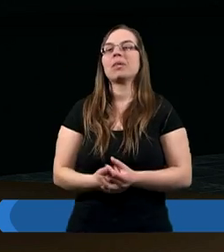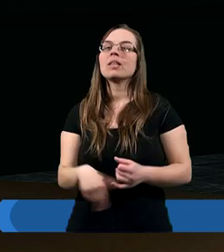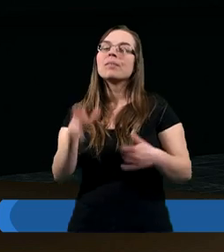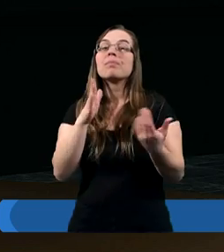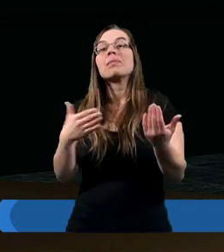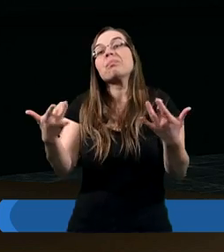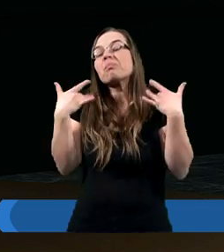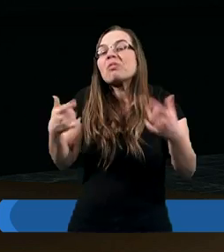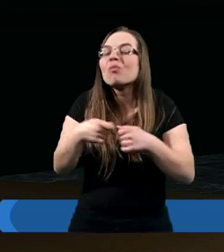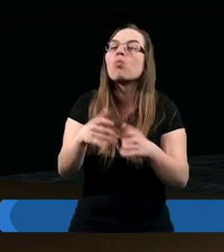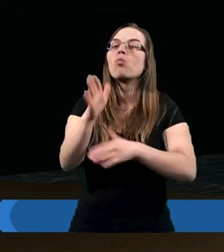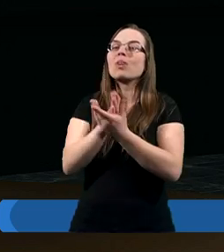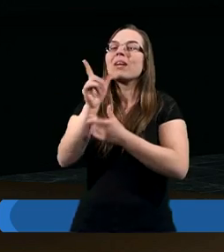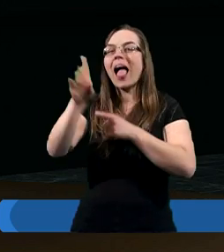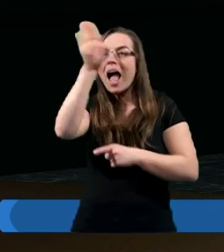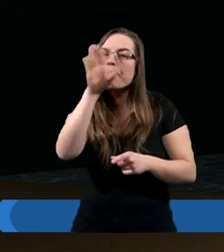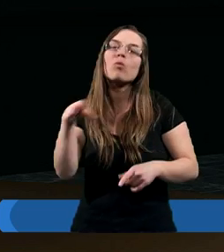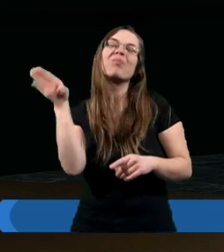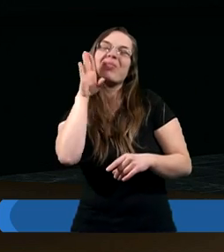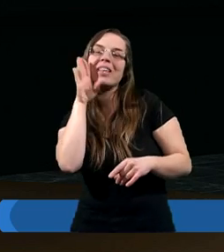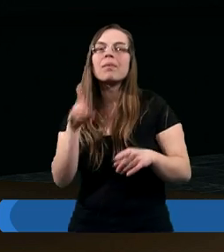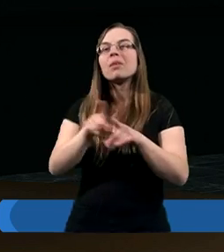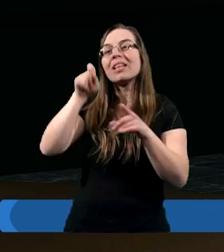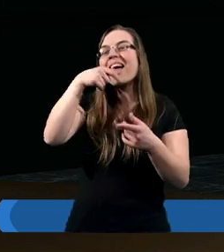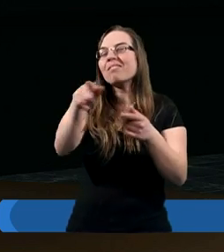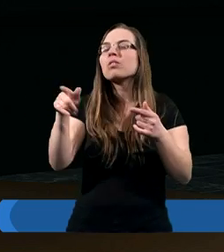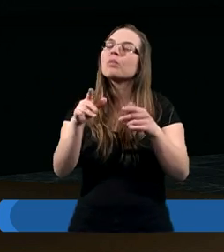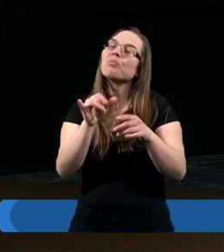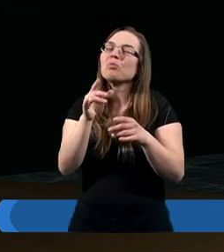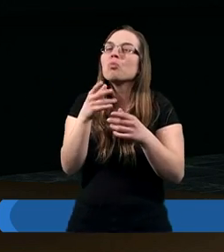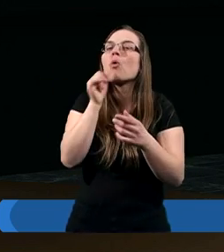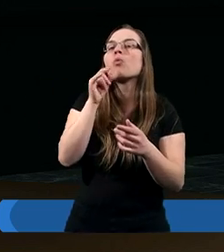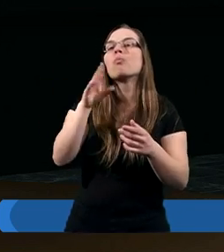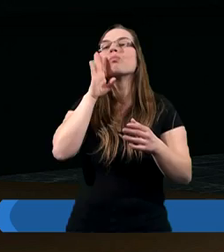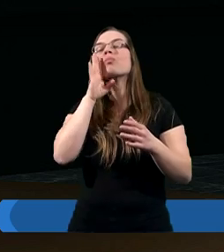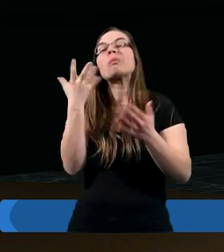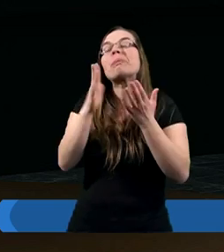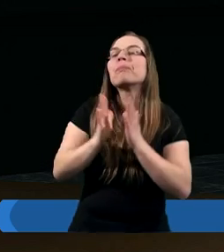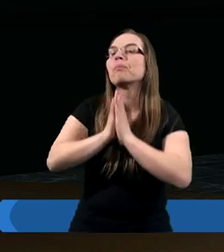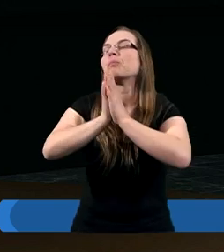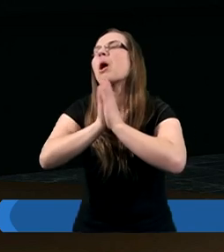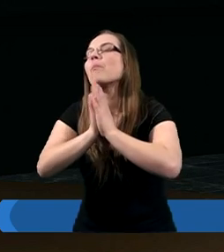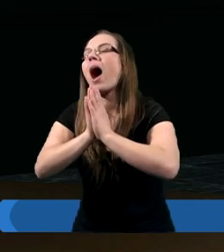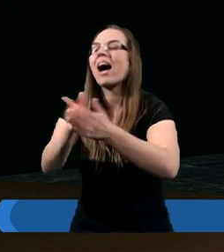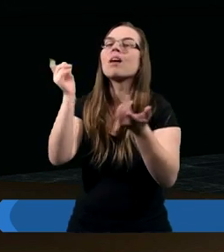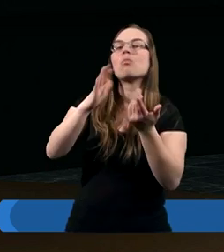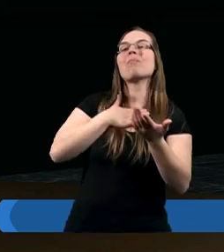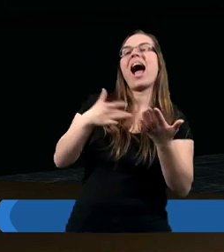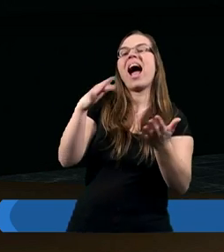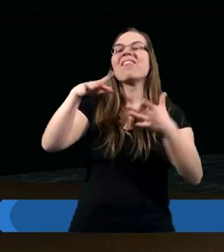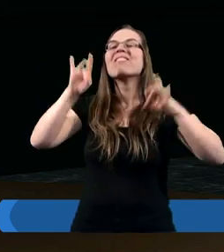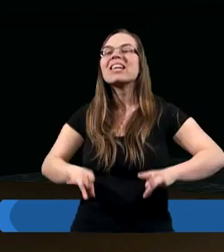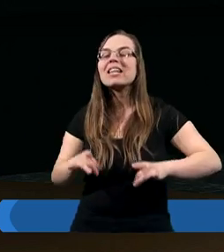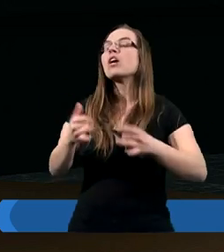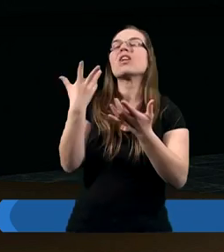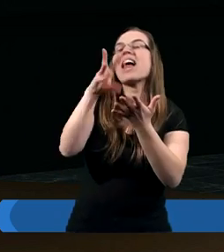tym takim życiem dla Boga, uświęconym, powiedzmy, nazwijmy to, chce Go przebłagać, ma takie poczucie winy, ponieważ nie